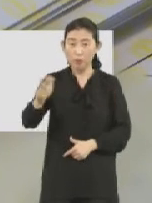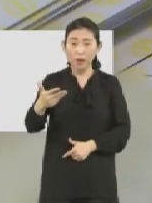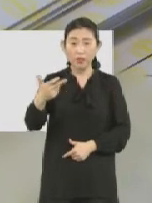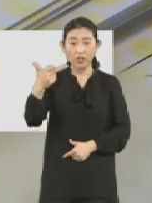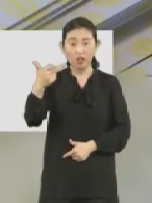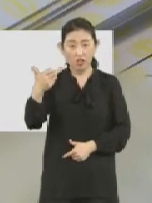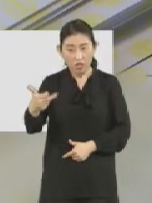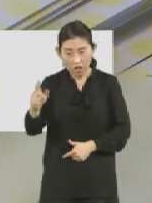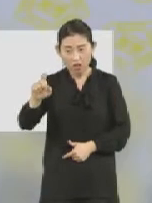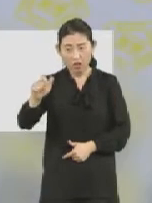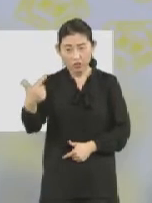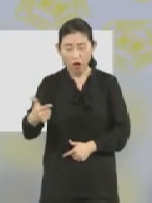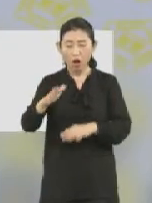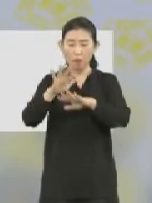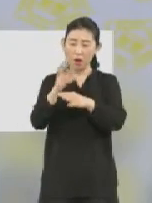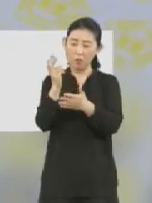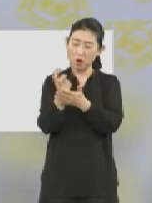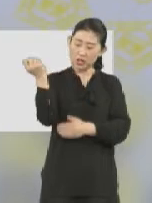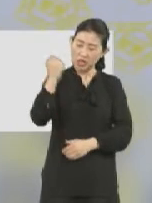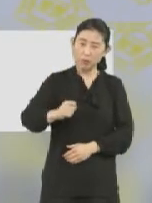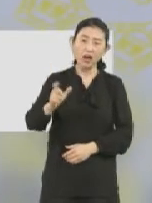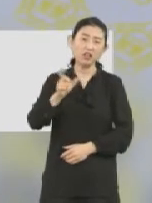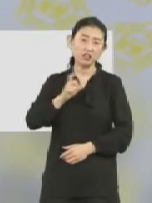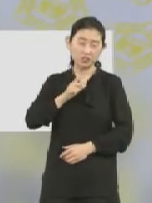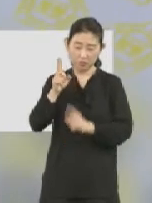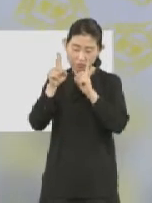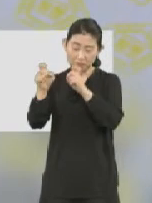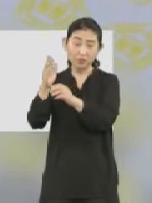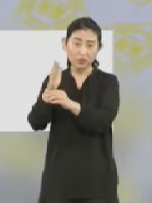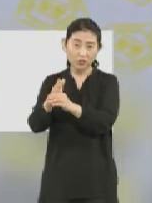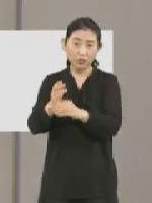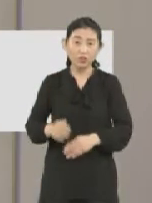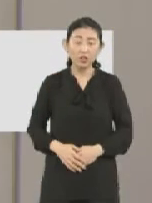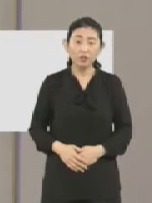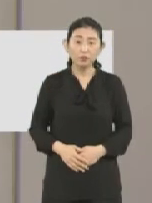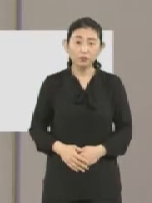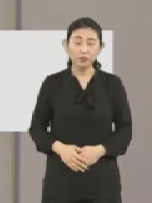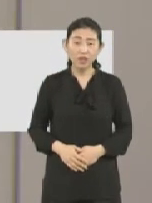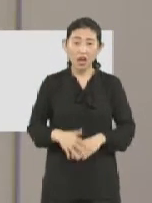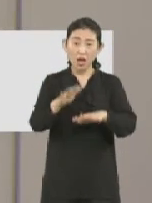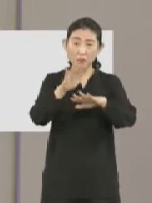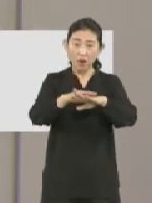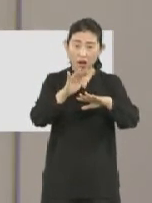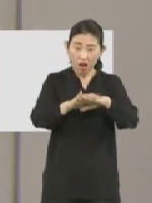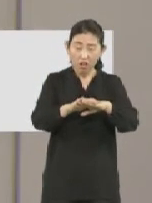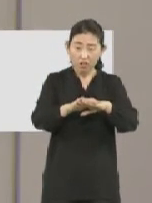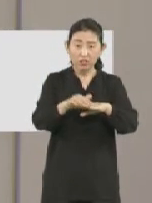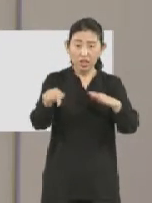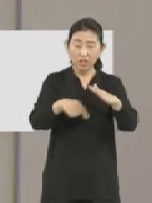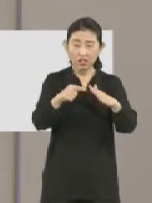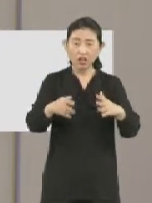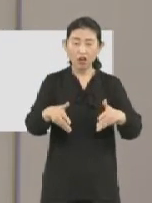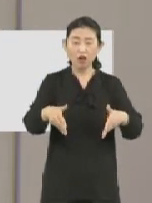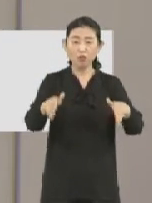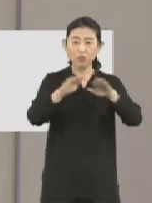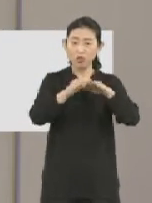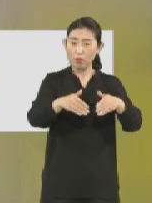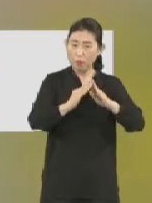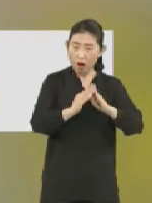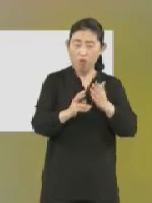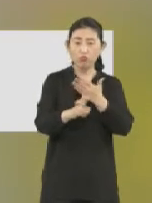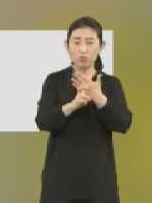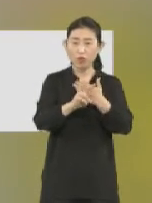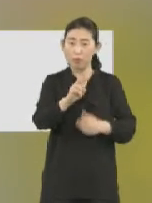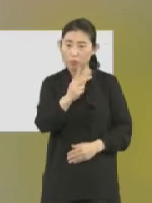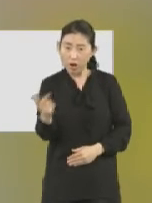열 여섯 필지가 농지법 위반 소지가 있는 것으로 나타났습니다 치는 농지의 건축물을 설치하는 등 불법 전용